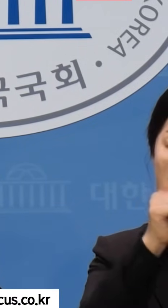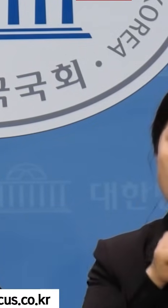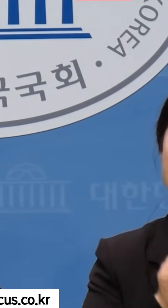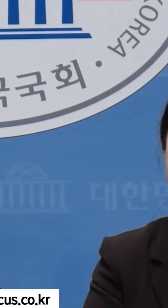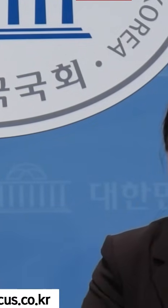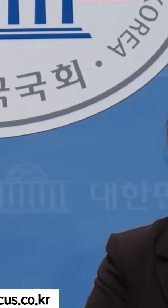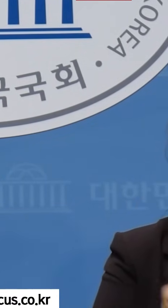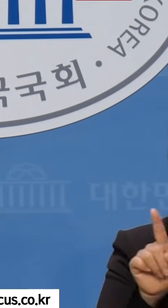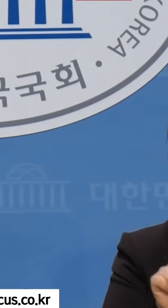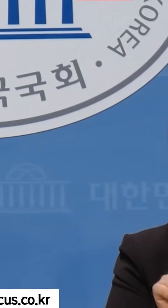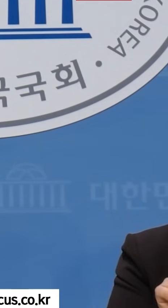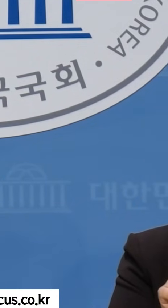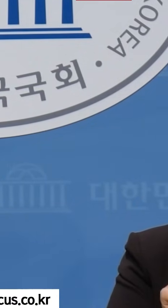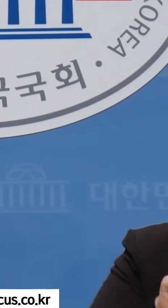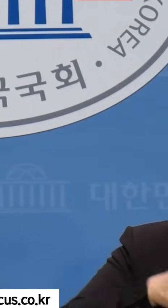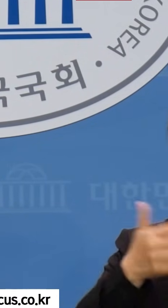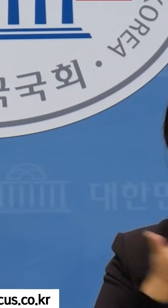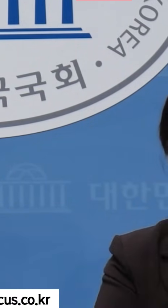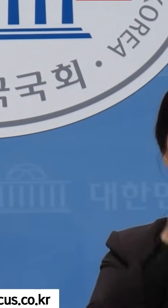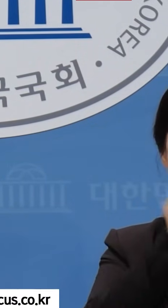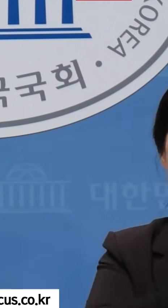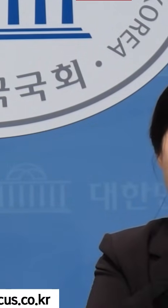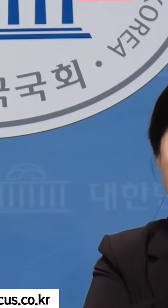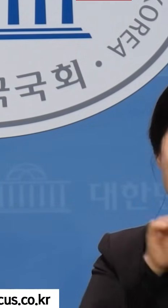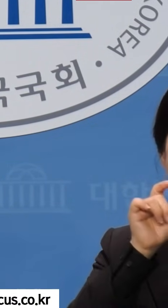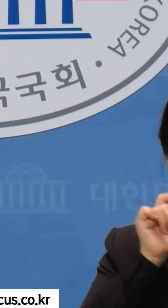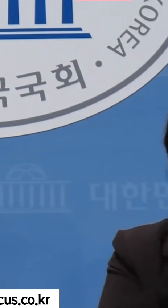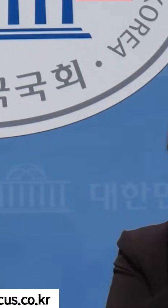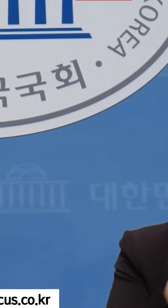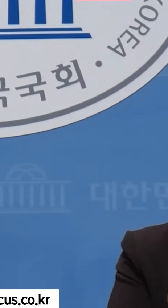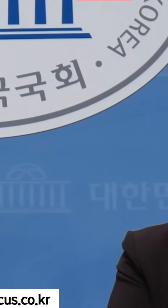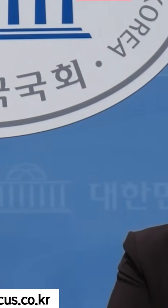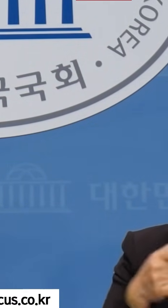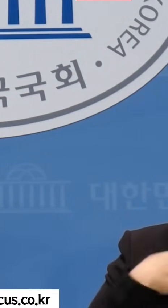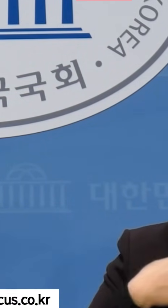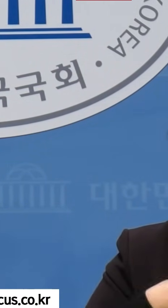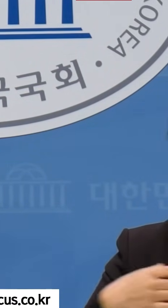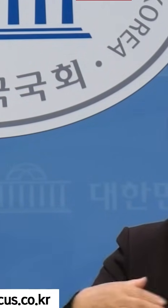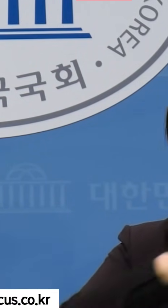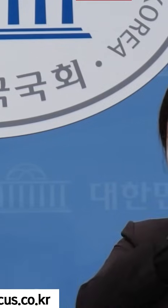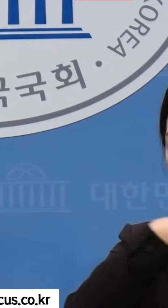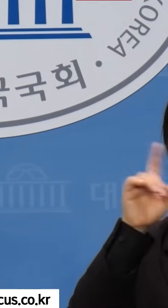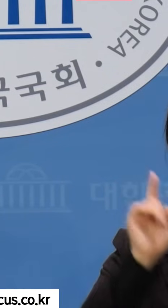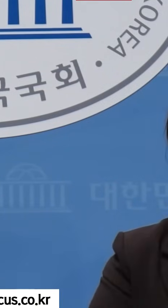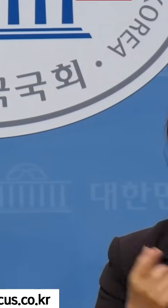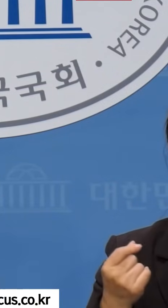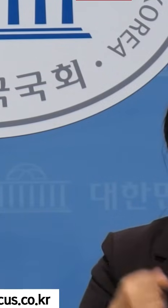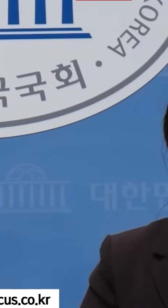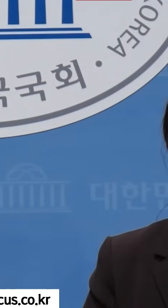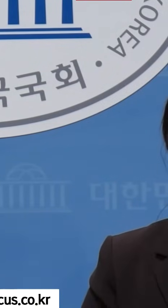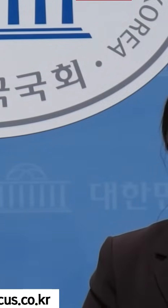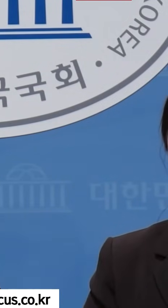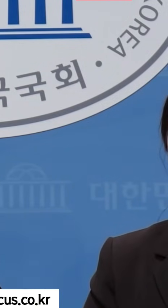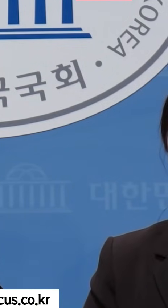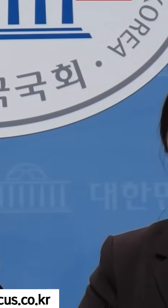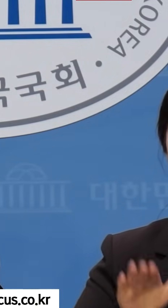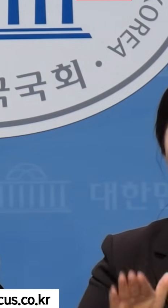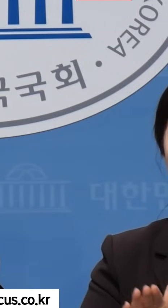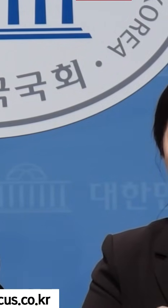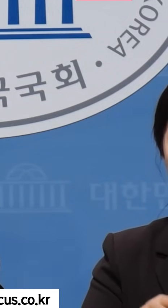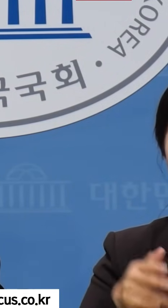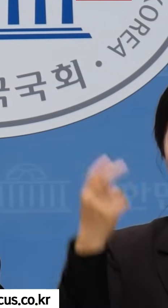총선을 앞둔 정치적 기소라고 규정합니다. 이번 검찰의 기소는